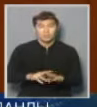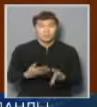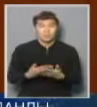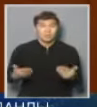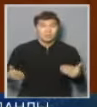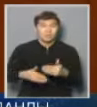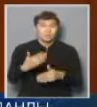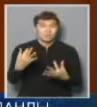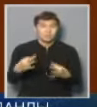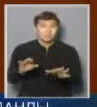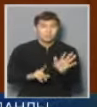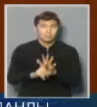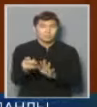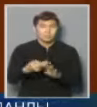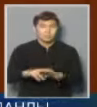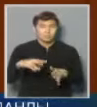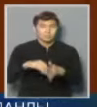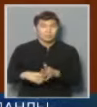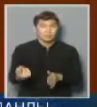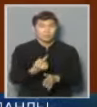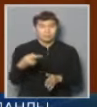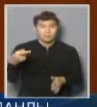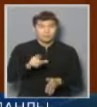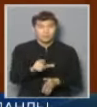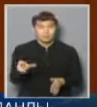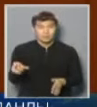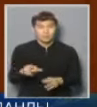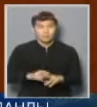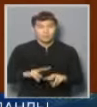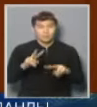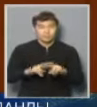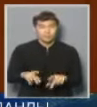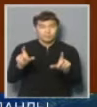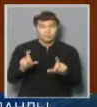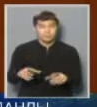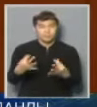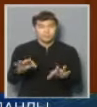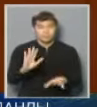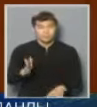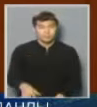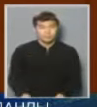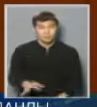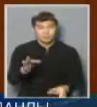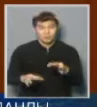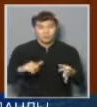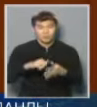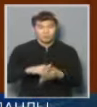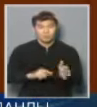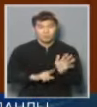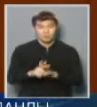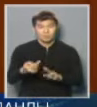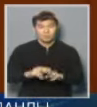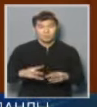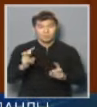рақымшылық жасалынады. Нәтижесінде біріншіден 1000 адам қамаудан бостандыққа шығады. Сотқа дейін тергеу